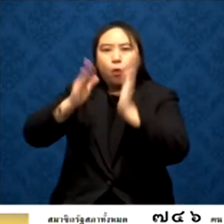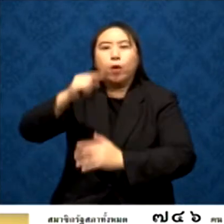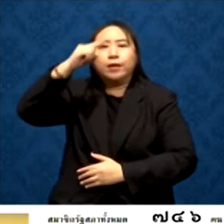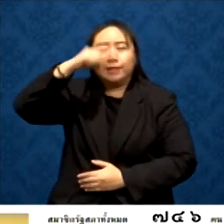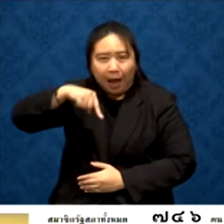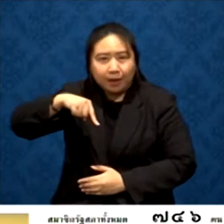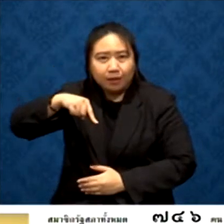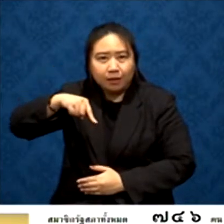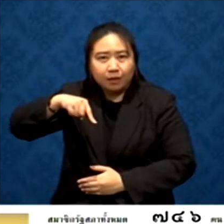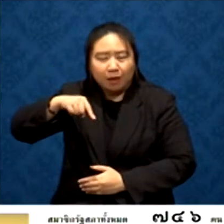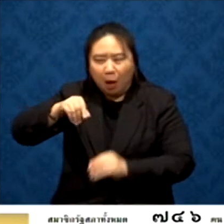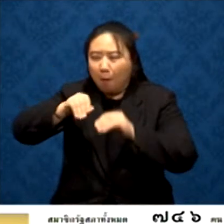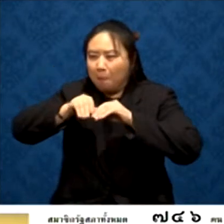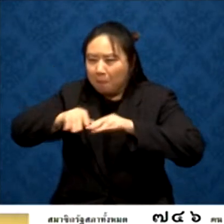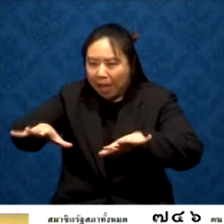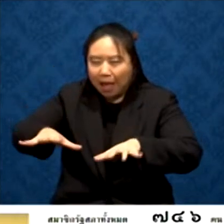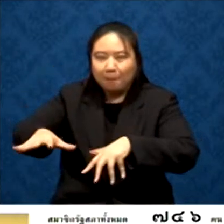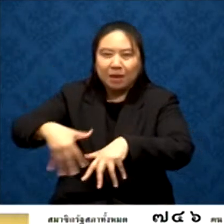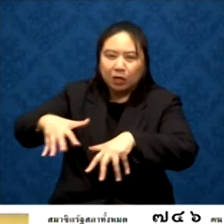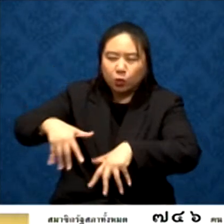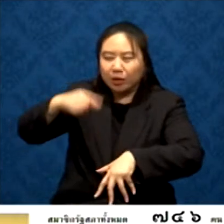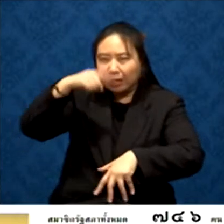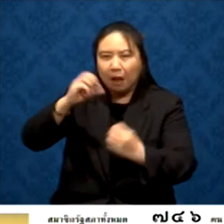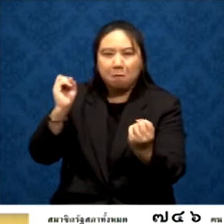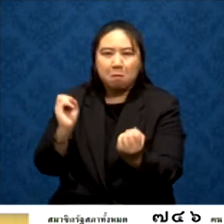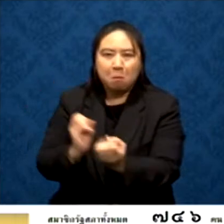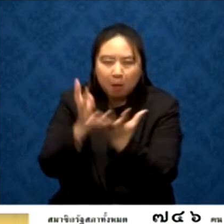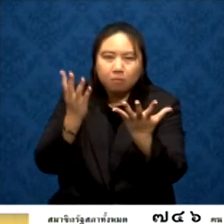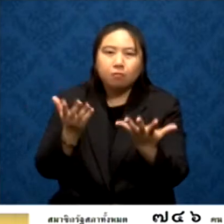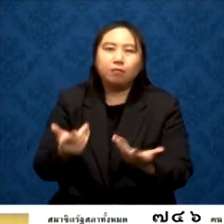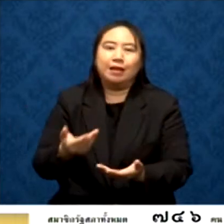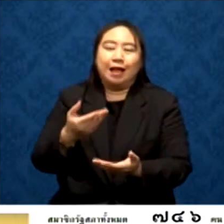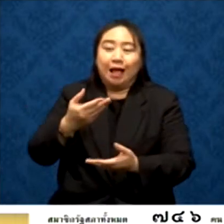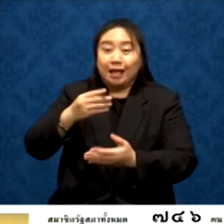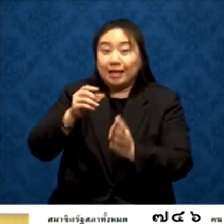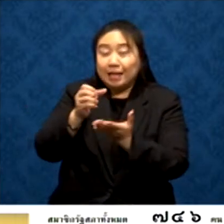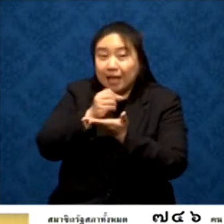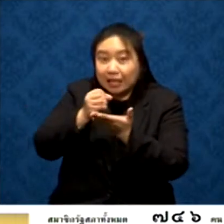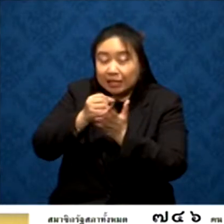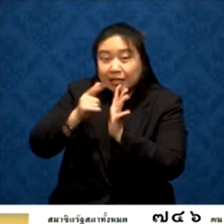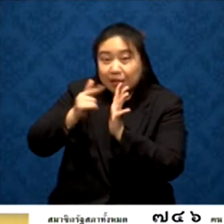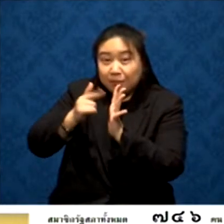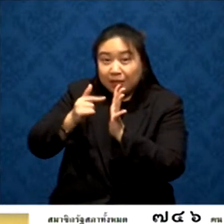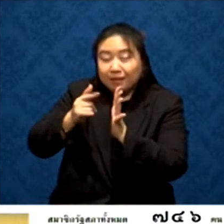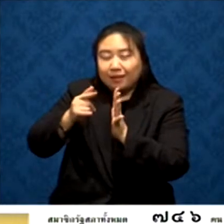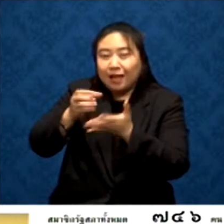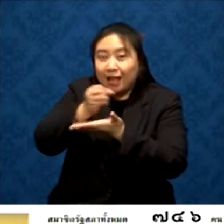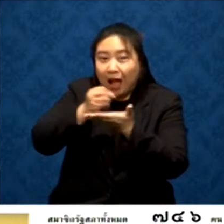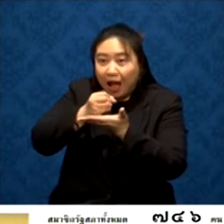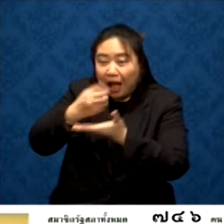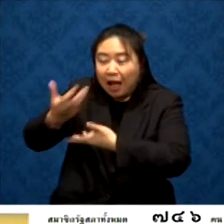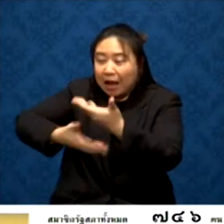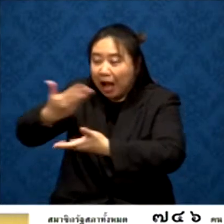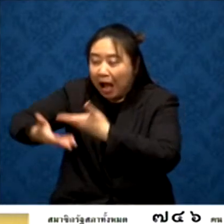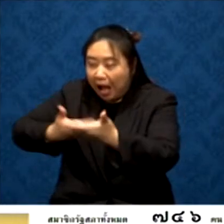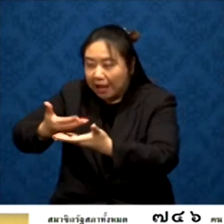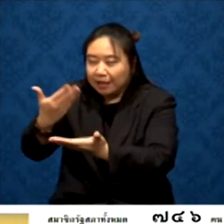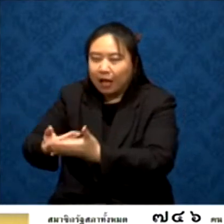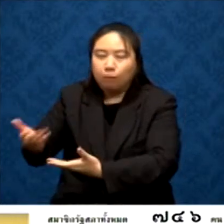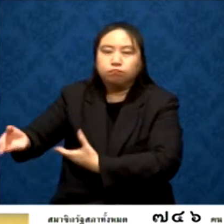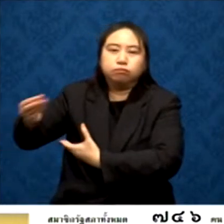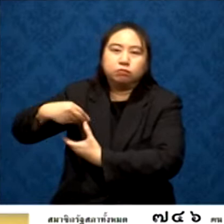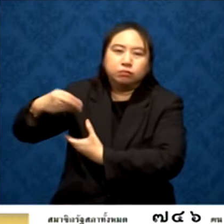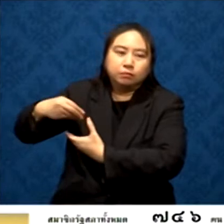าคตคนไทยเอาเงินที่ขายยาส่งกลับไปเมียนมาเพื่อนำไปจ่ายค่าไฟและผลิตยาบ้า